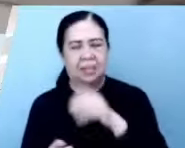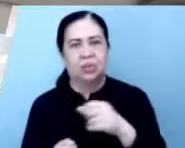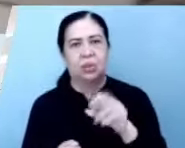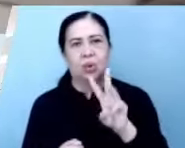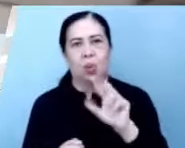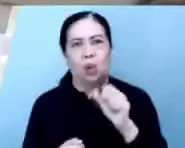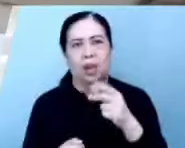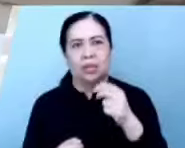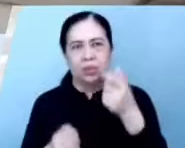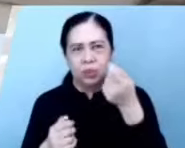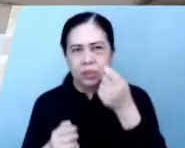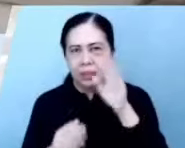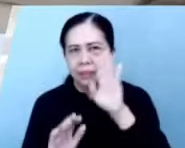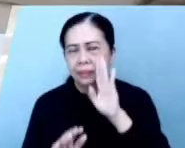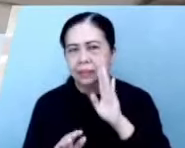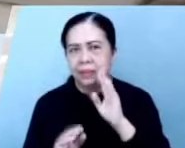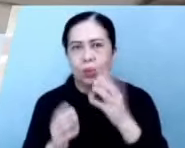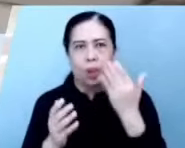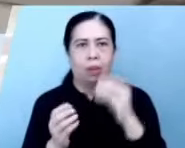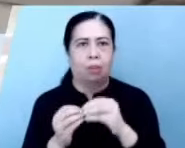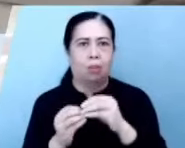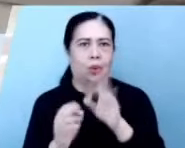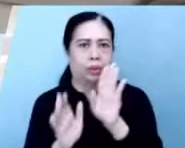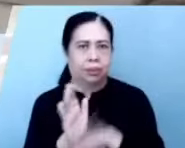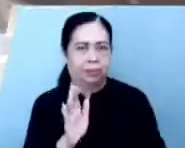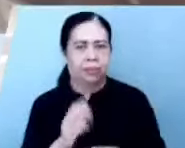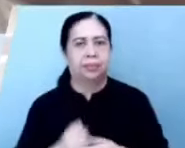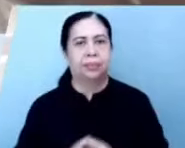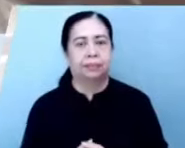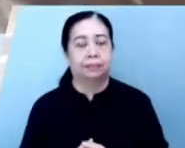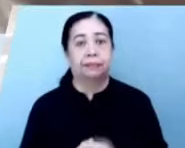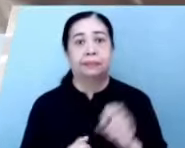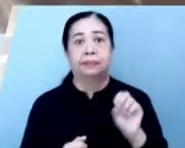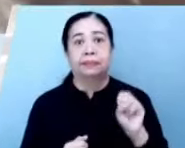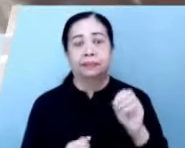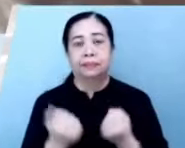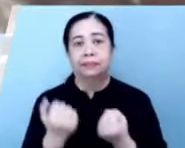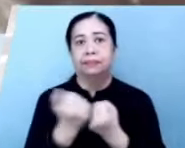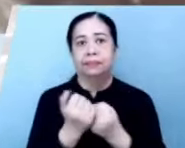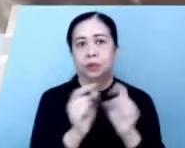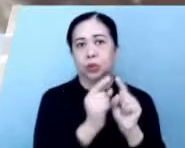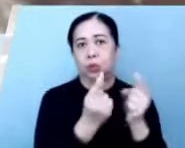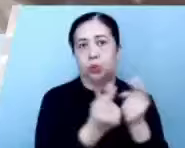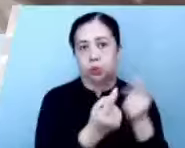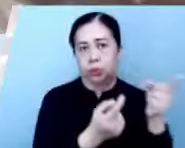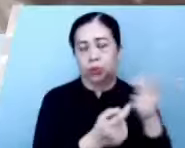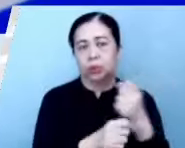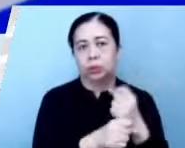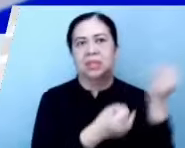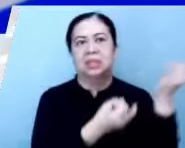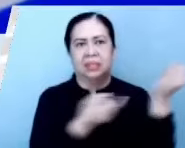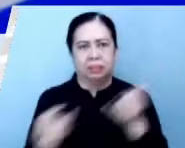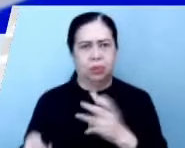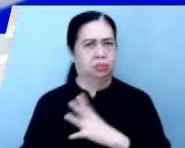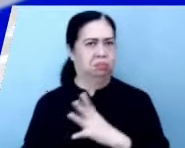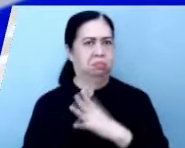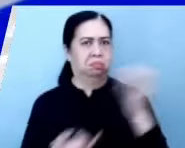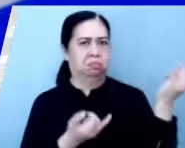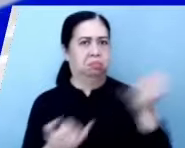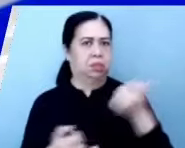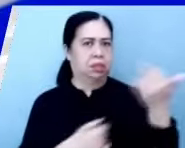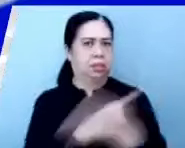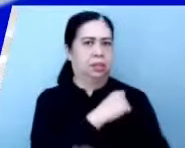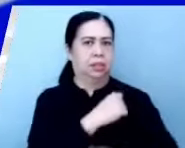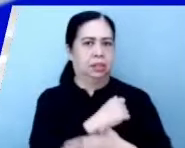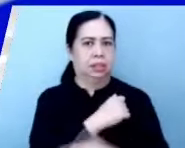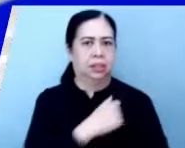mababa. Para hindi mangyari yan, suportado raw ng United Sugar Producers Federation ang pag-i-import ng asukal. Sa GAP, doon